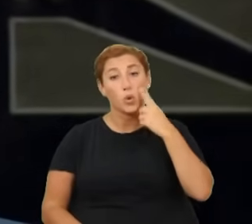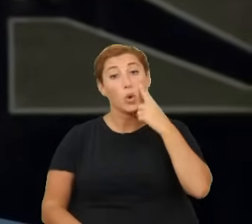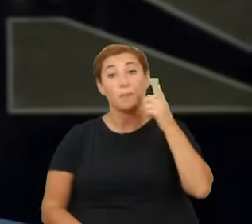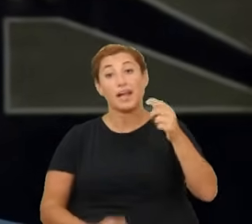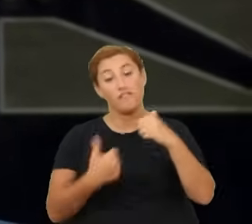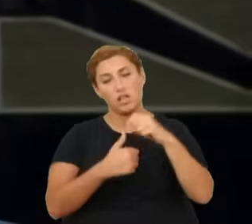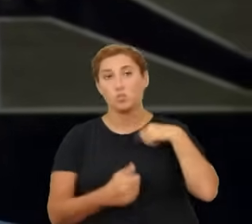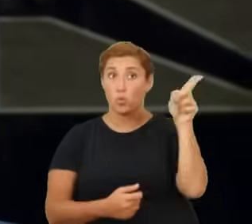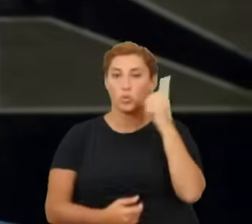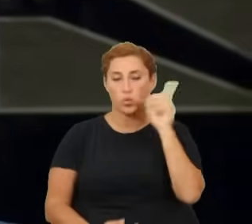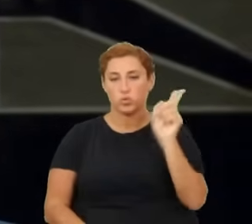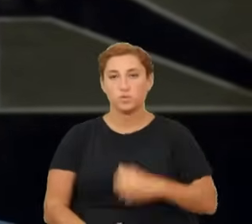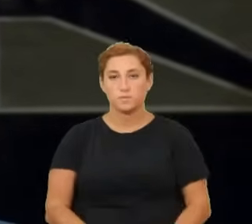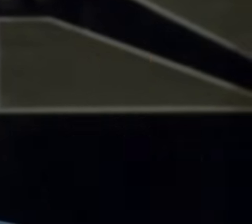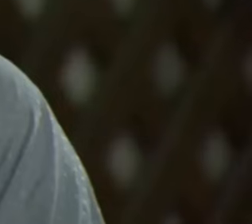Bak evlensin görürüm.